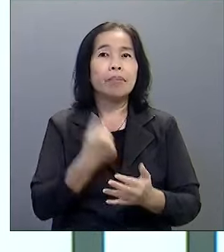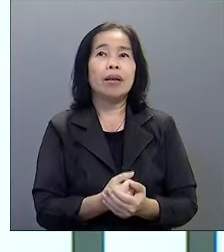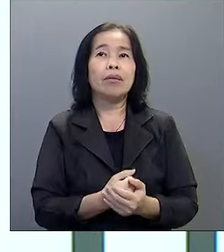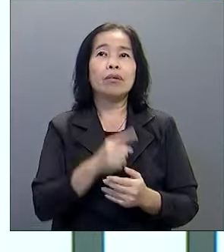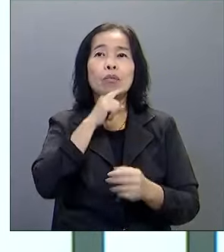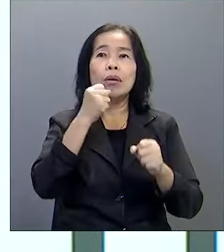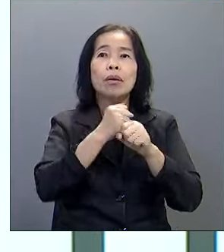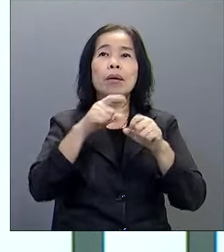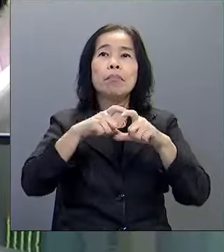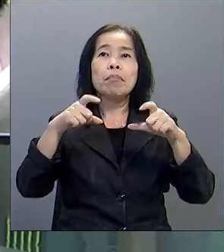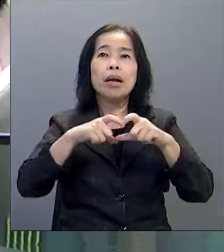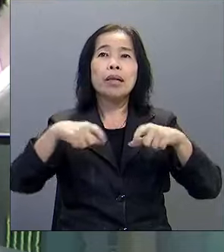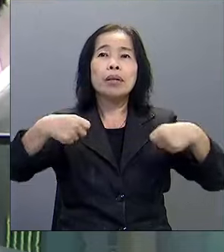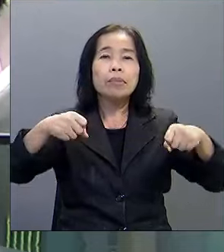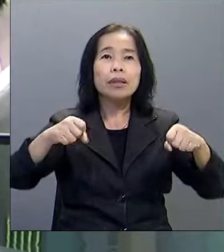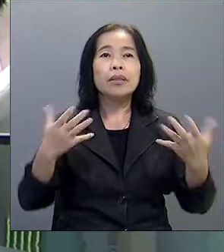ขีที่มีอยู่ไม่ตองทำ อะไร